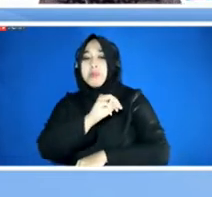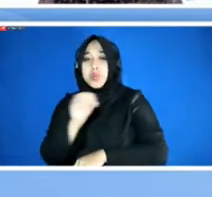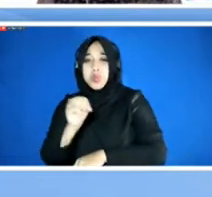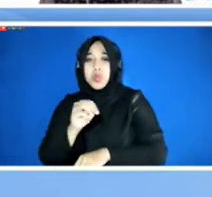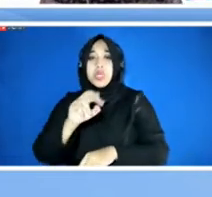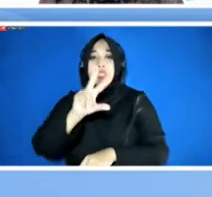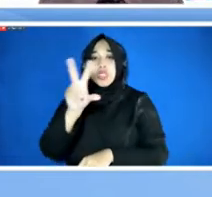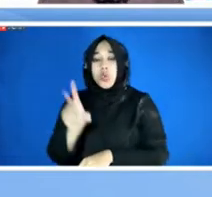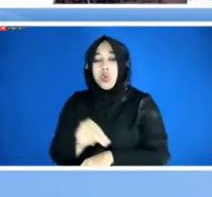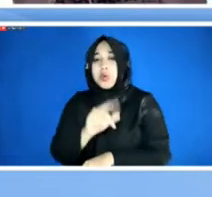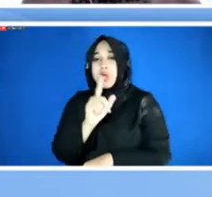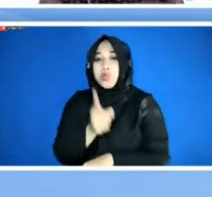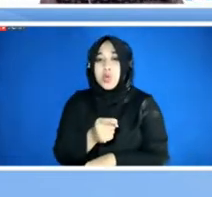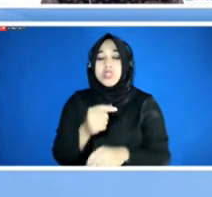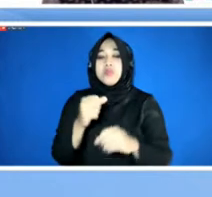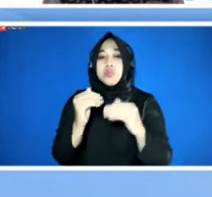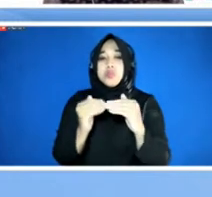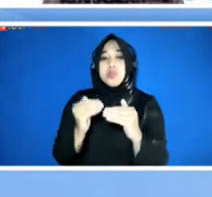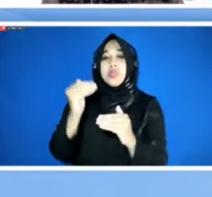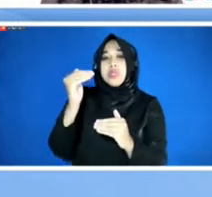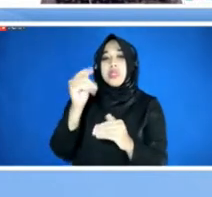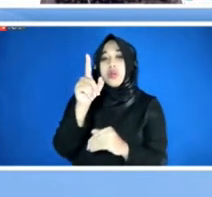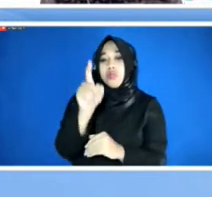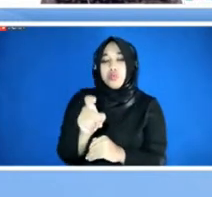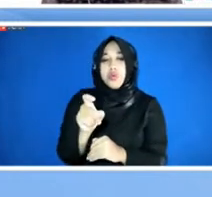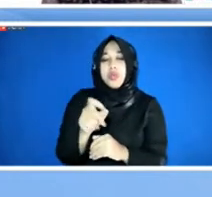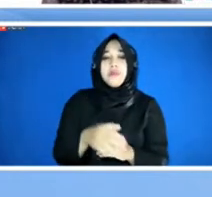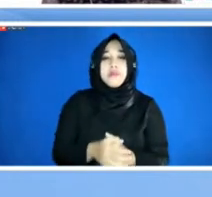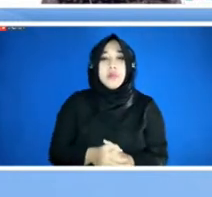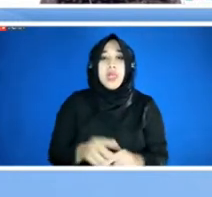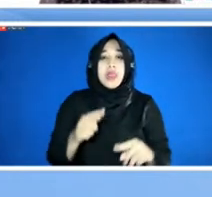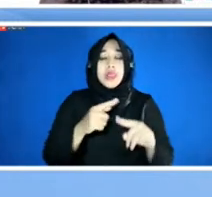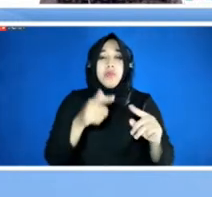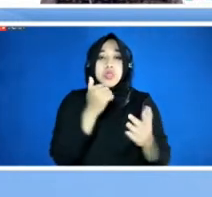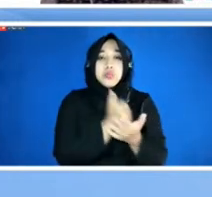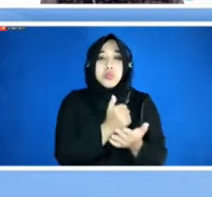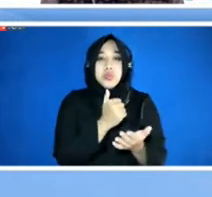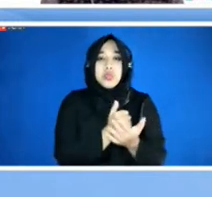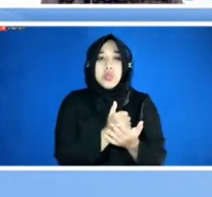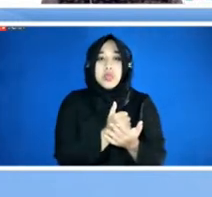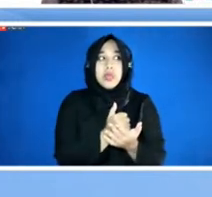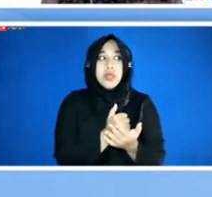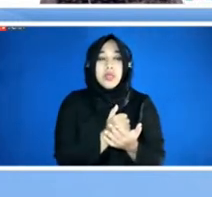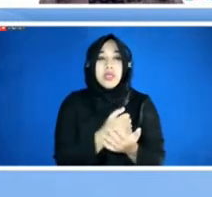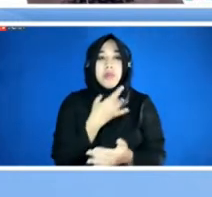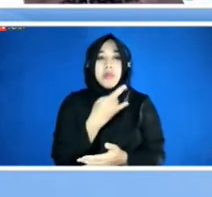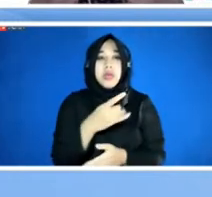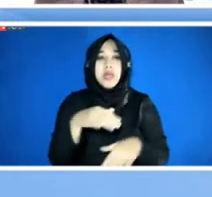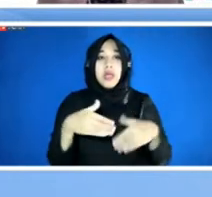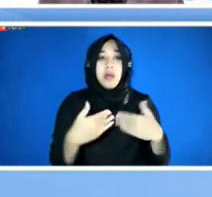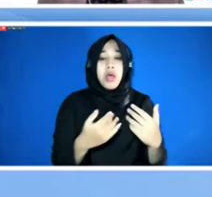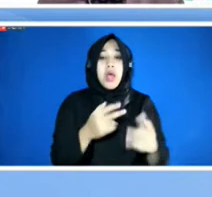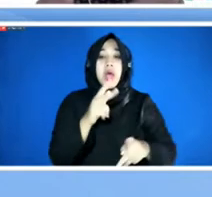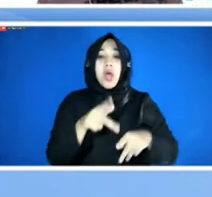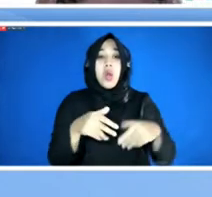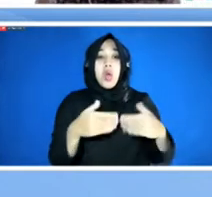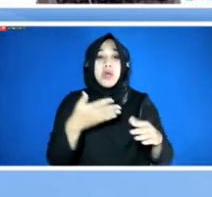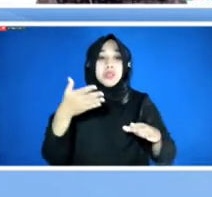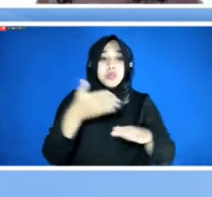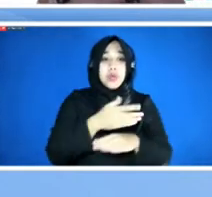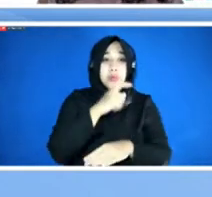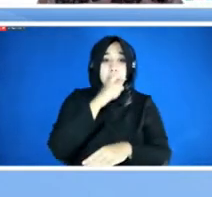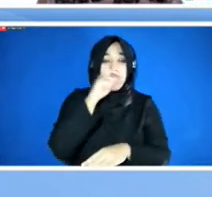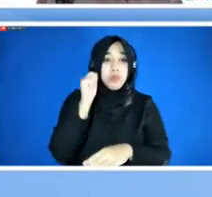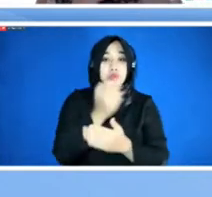harus, jadi sangat tinggi juga kebutuhannya. Namun sebenarnya yang menjadi menarik, kalau tadi Bapak Ibu lihat